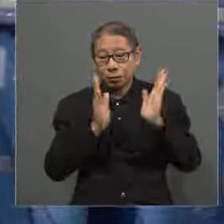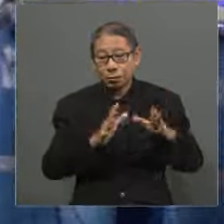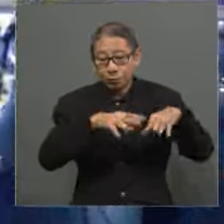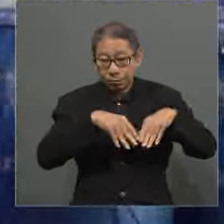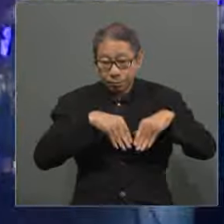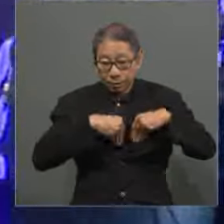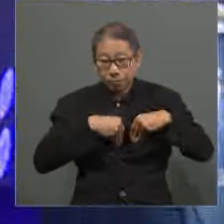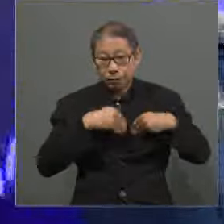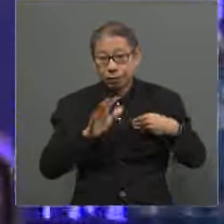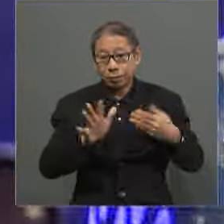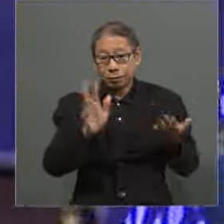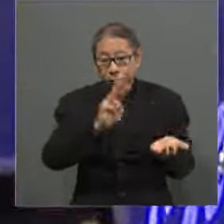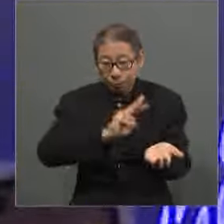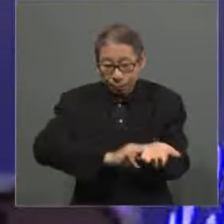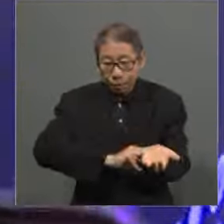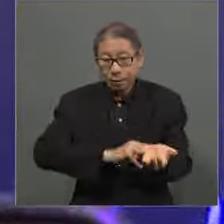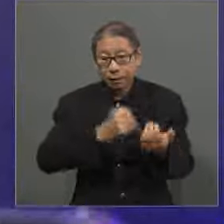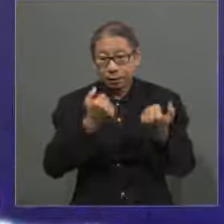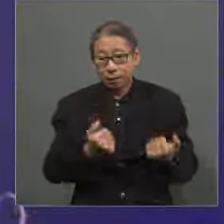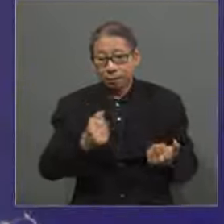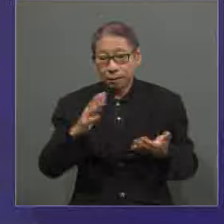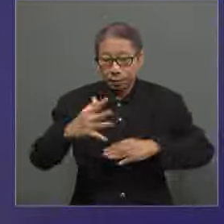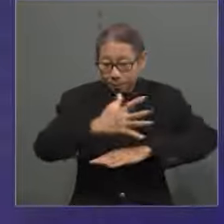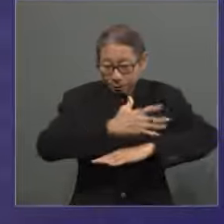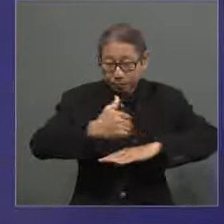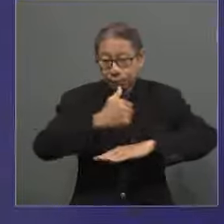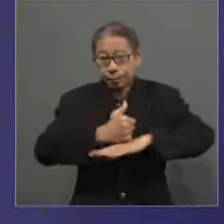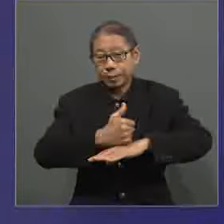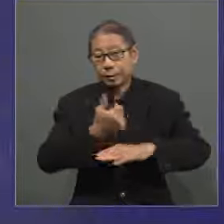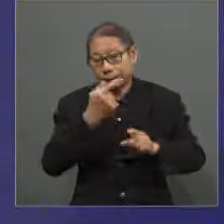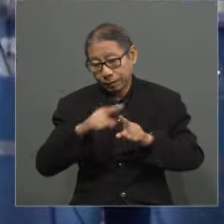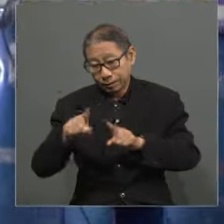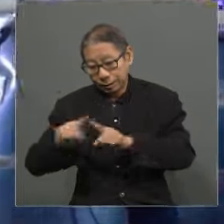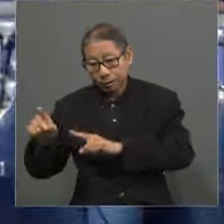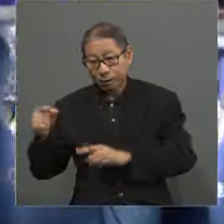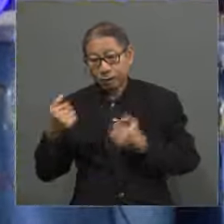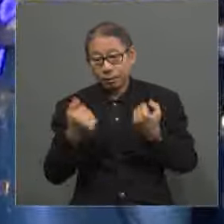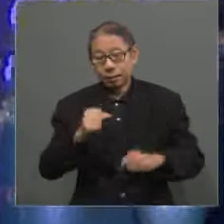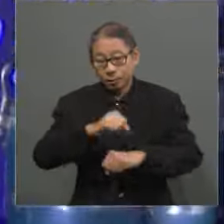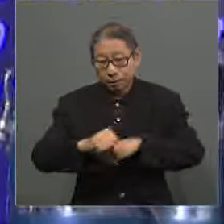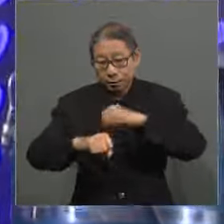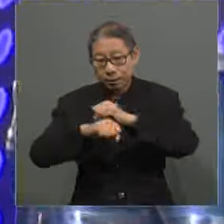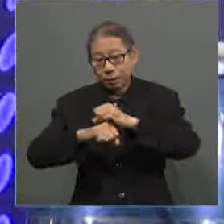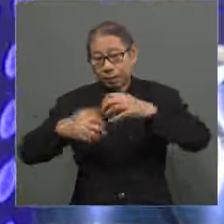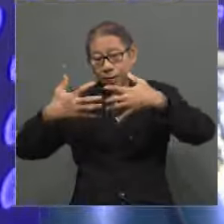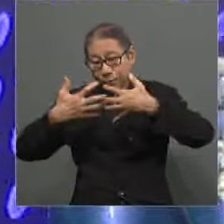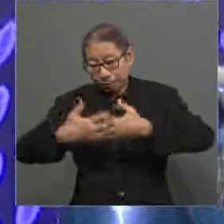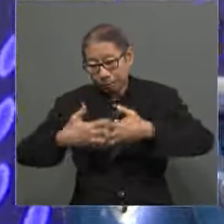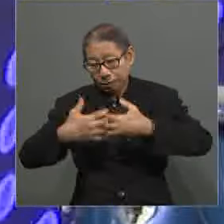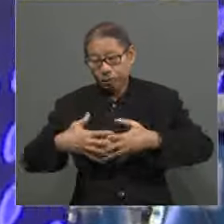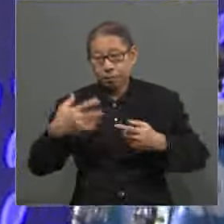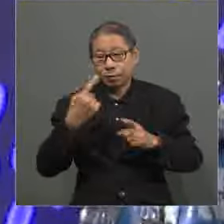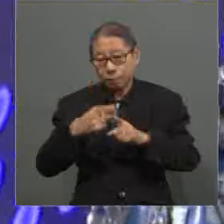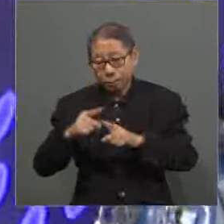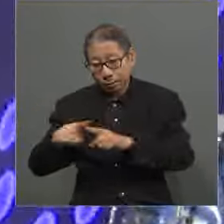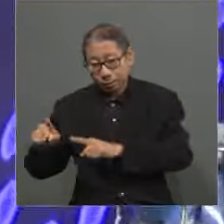ระดับประเทศแพทย์นักบริหารนักการเมืองอดีตนักการเมืองงานด้านก่อสร้างวิศวกรรมนักผู้สร้างแรง